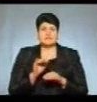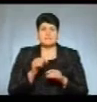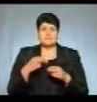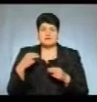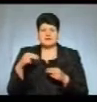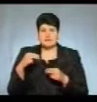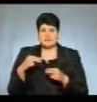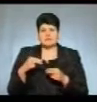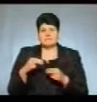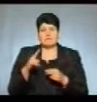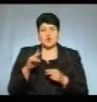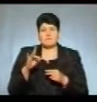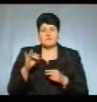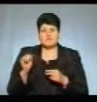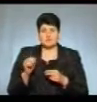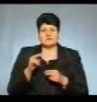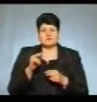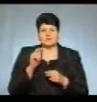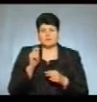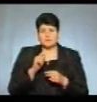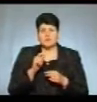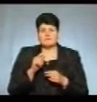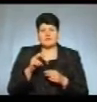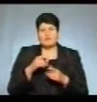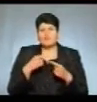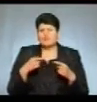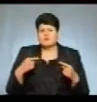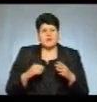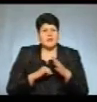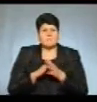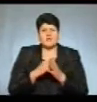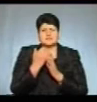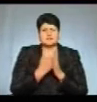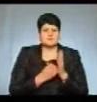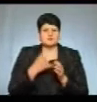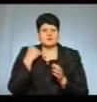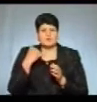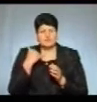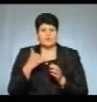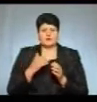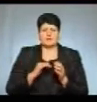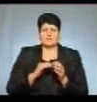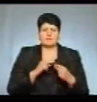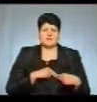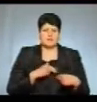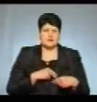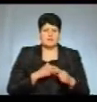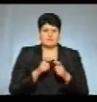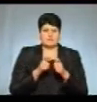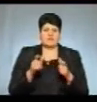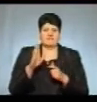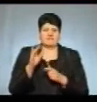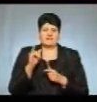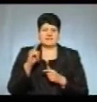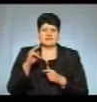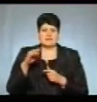спілки промисловців та підприємців Валерія Пекара. Він каже, будь-яка база клієнтів, список телефонів, бізнес-партнерів чи просто стос візитівок підпадають під